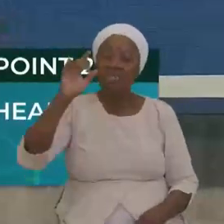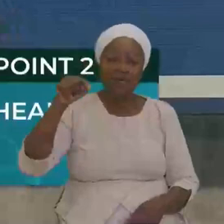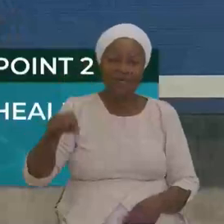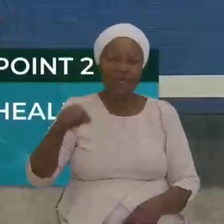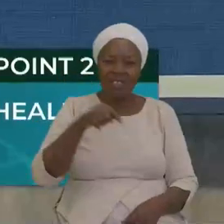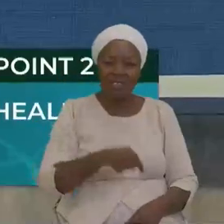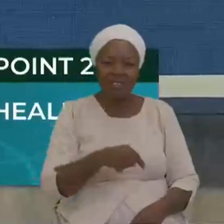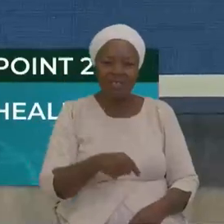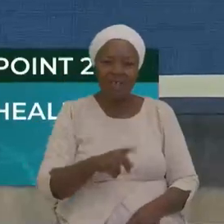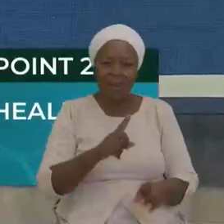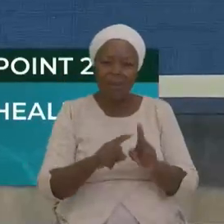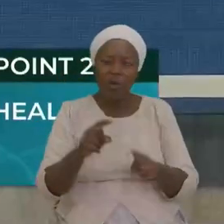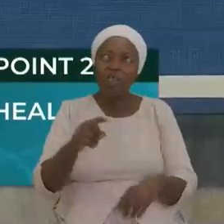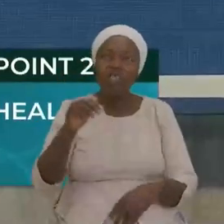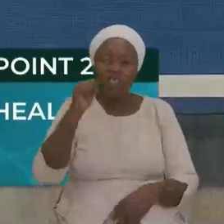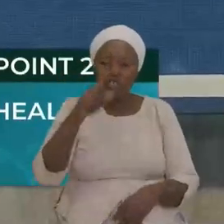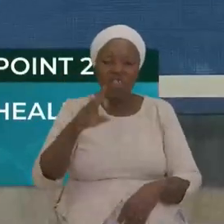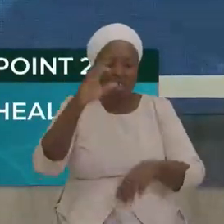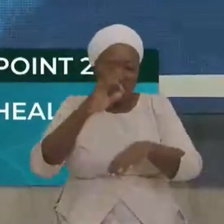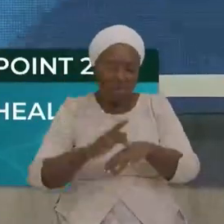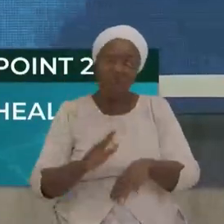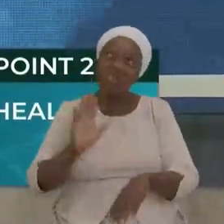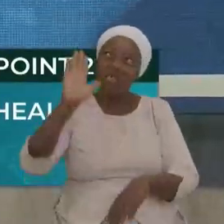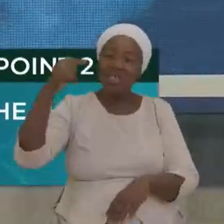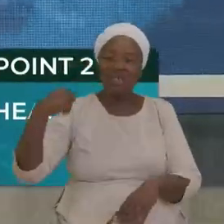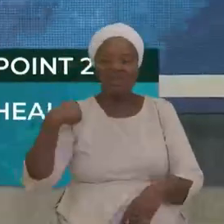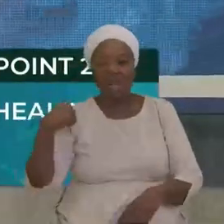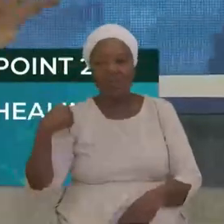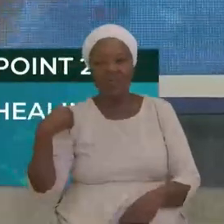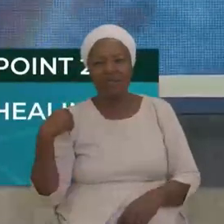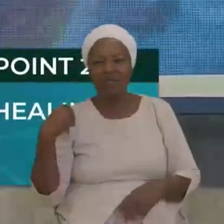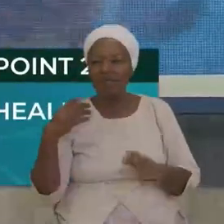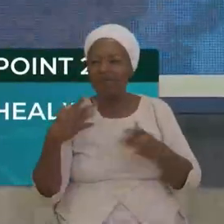pieds. Elle toucha ses vêtements.